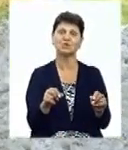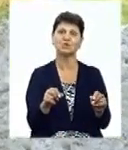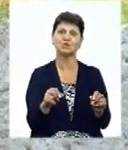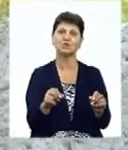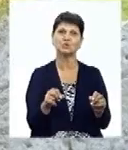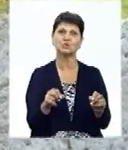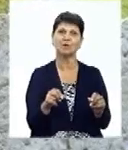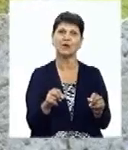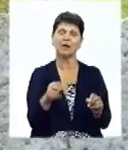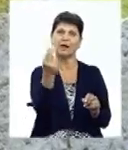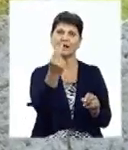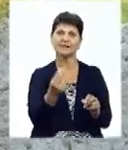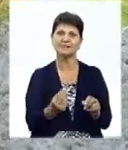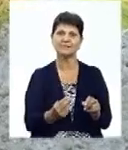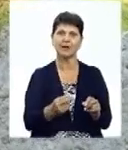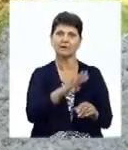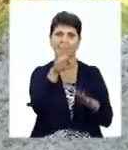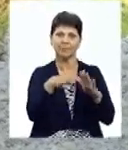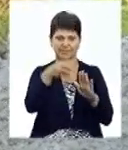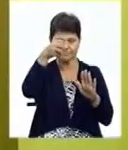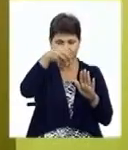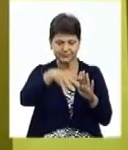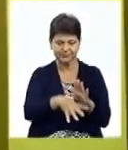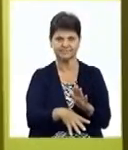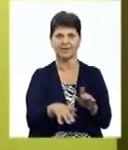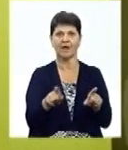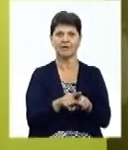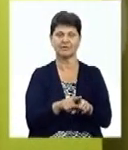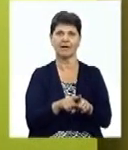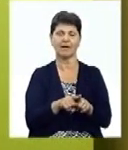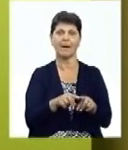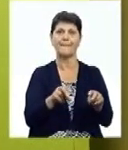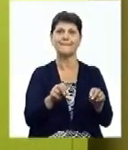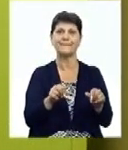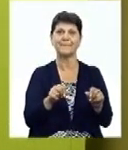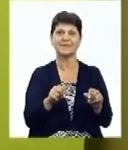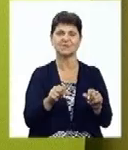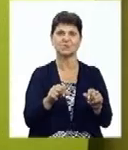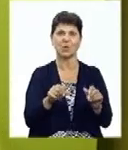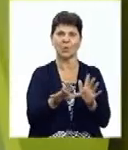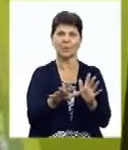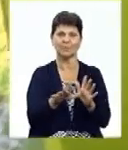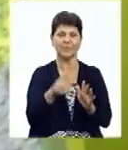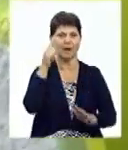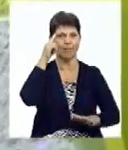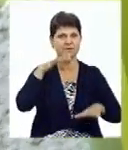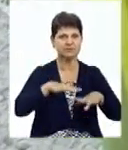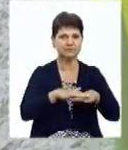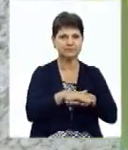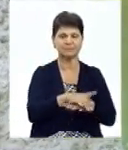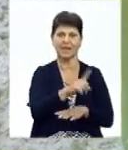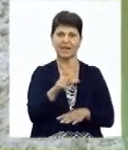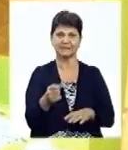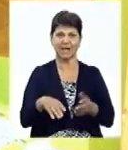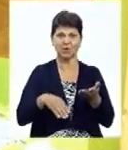датчиків забарвлюється в кольори природнього ландшафту. Така інтерактивна пісочниця допомагає розвивати мислення. За допомогою